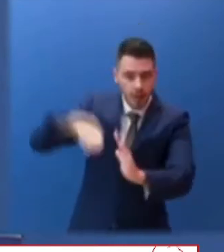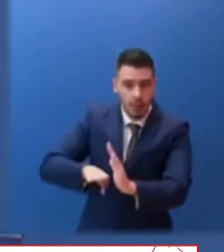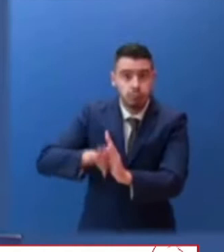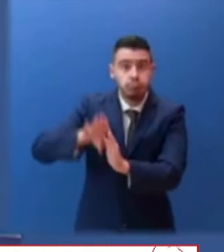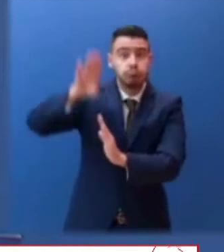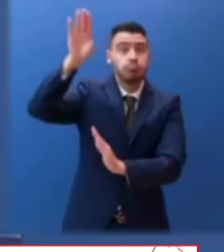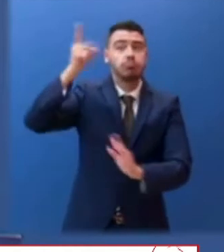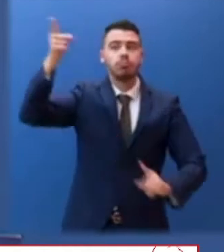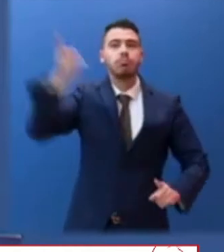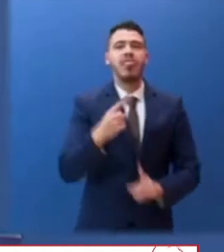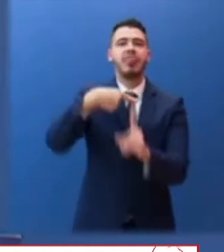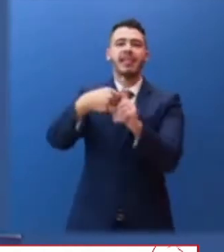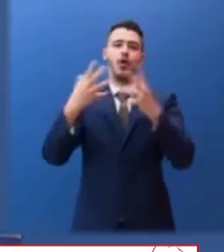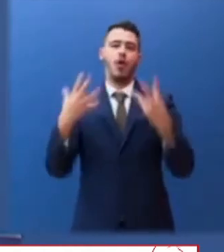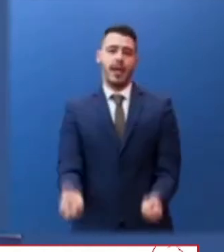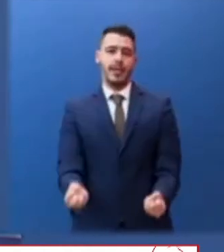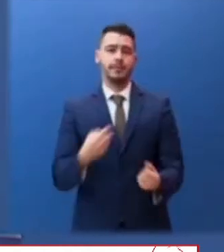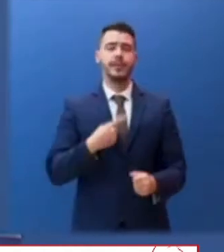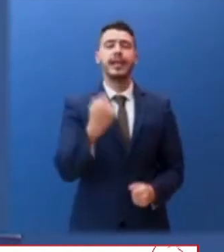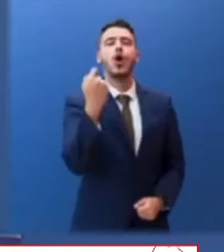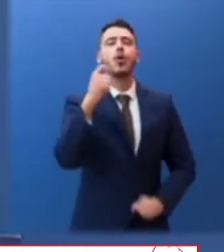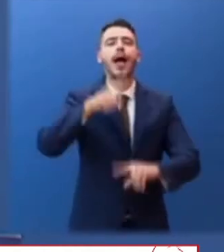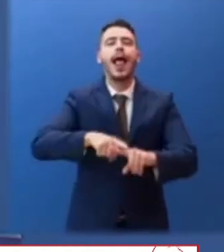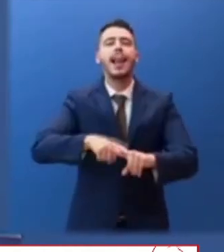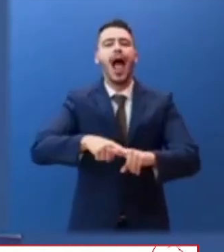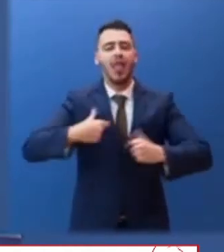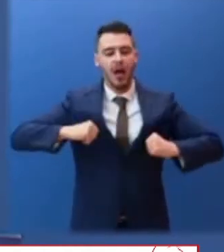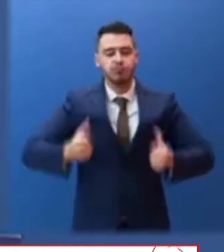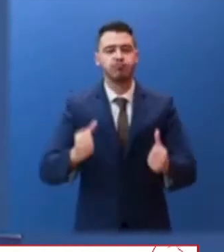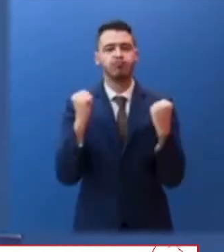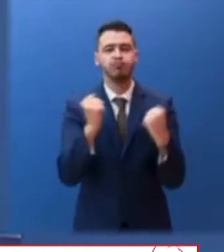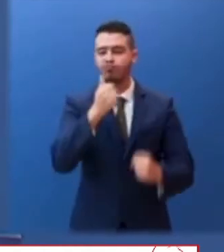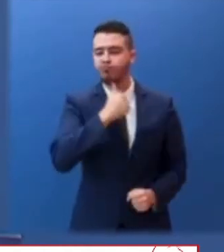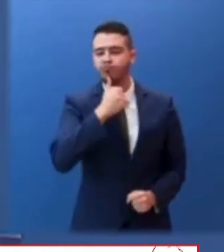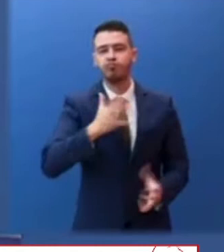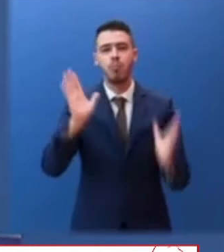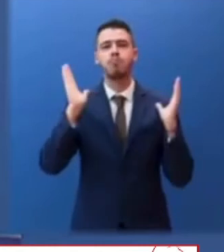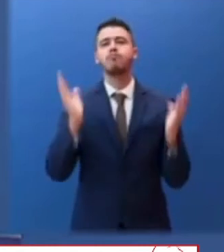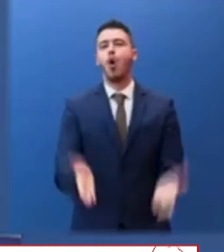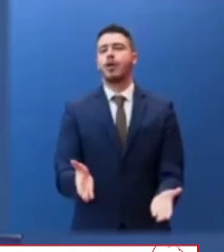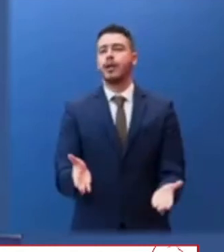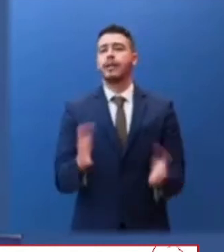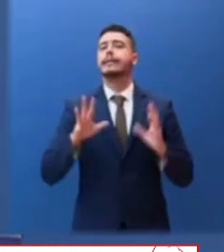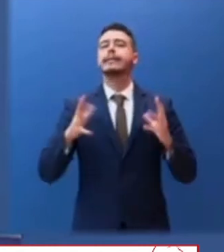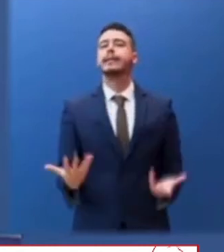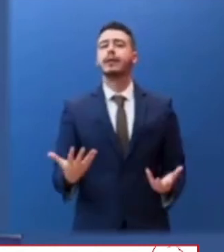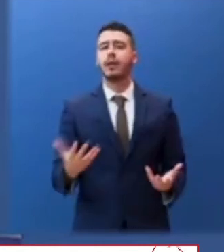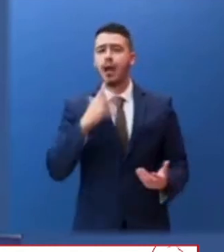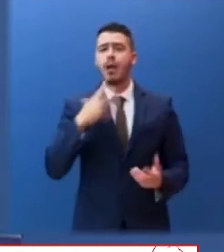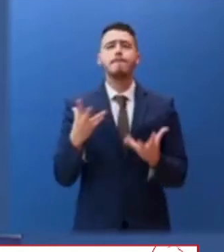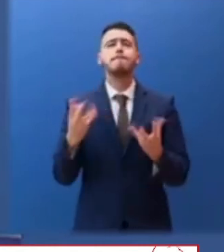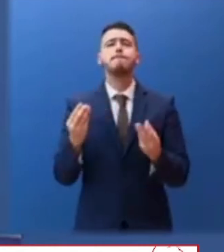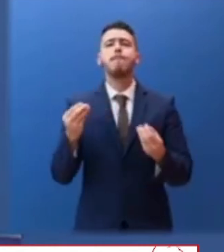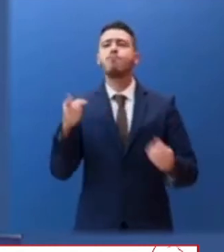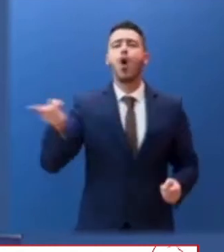ελληνική οικονομία όμως δείχνει και αντοχές, όπως αποτυπώνεται στα στοιχεία για το δεύτερο και το τρίτο τρίμηνο, όταν κόντρα στις προβλέψεις